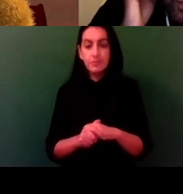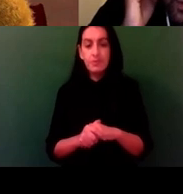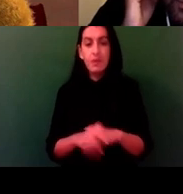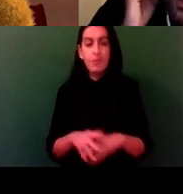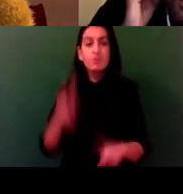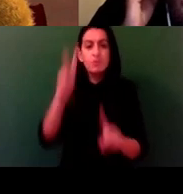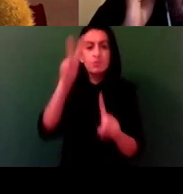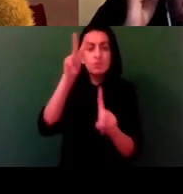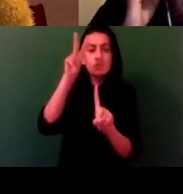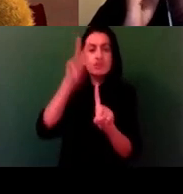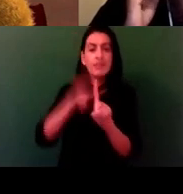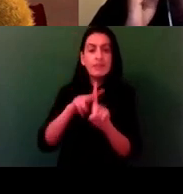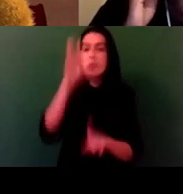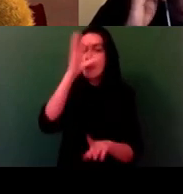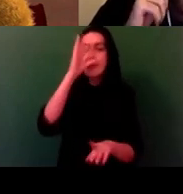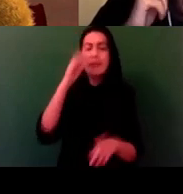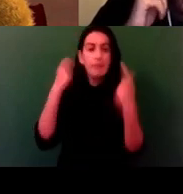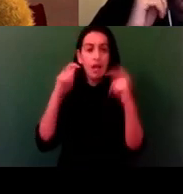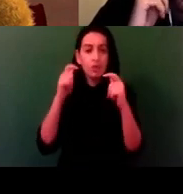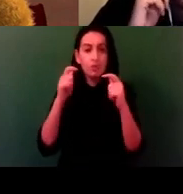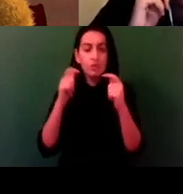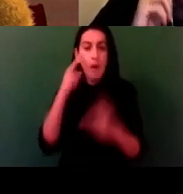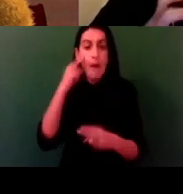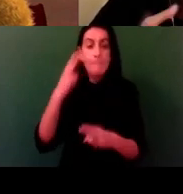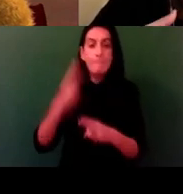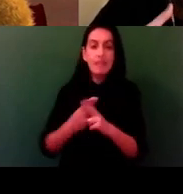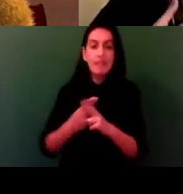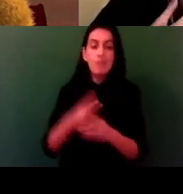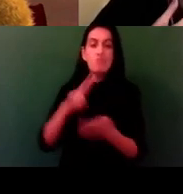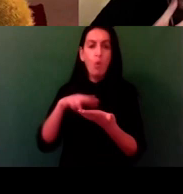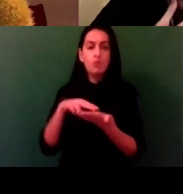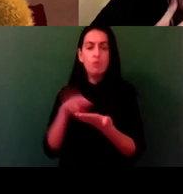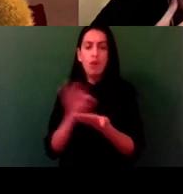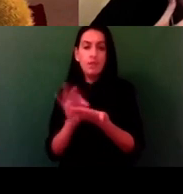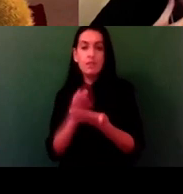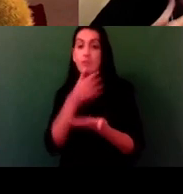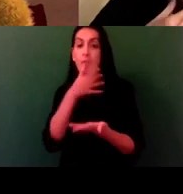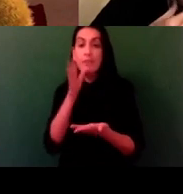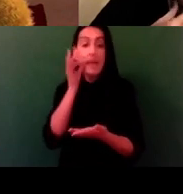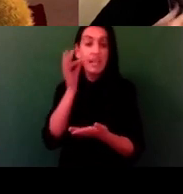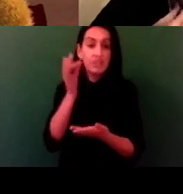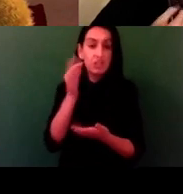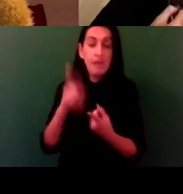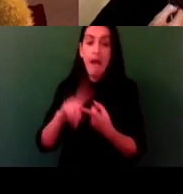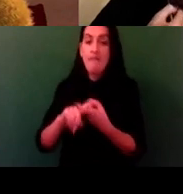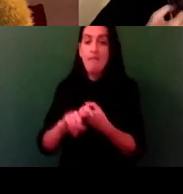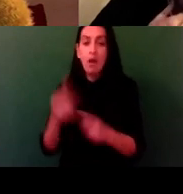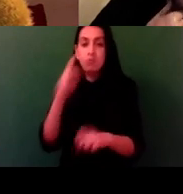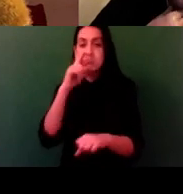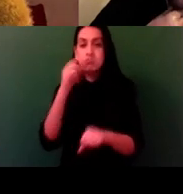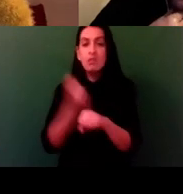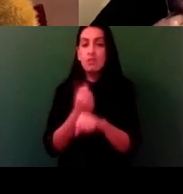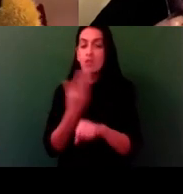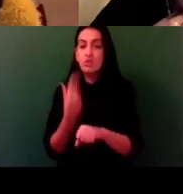aracını kullanabildi mi mesela? Yani bu spesifik bir şeyden de çıkartıp genelleyebiliriz. Genelde de katılımcı